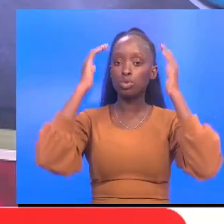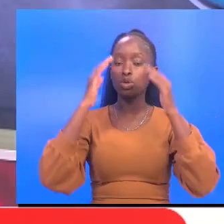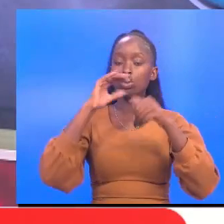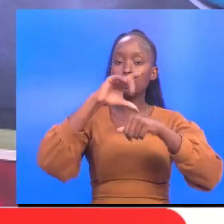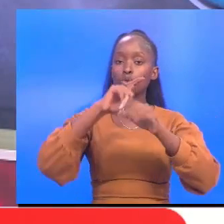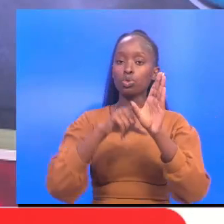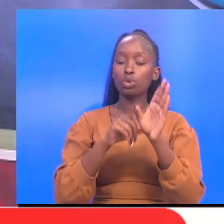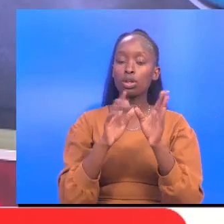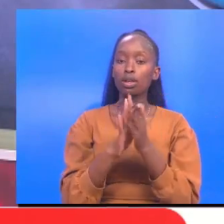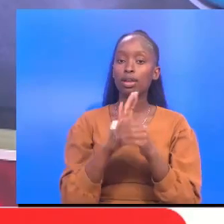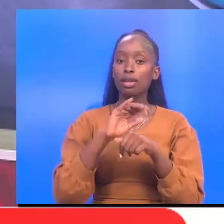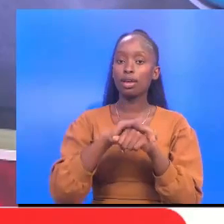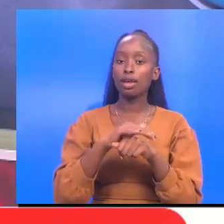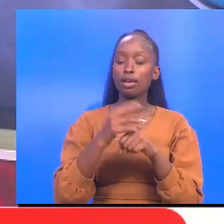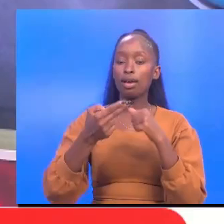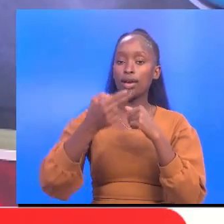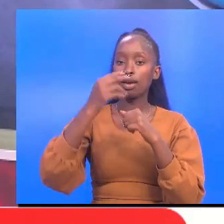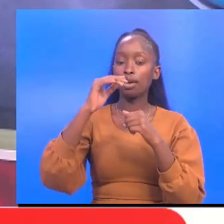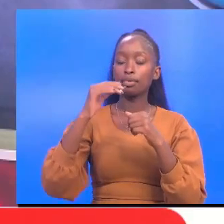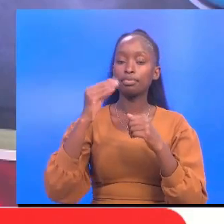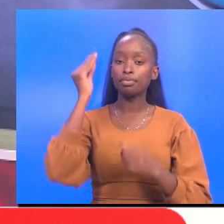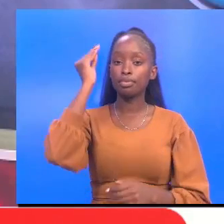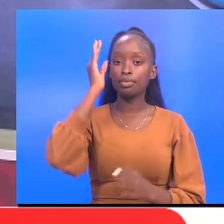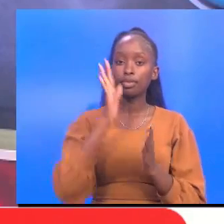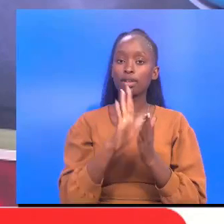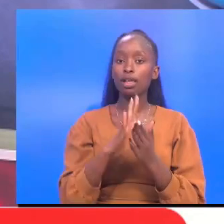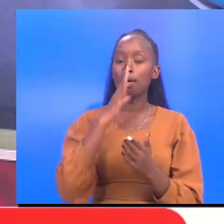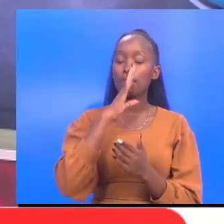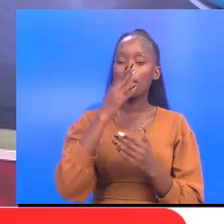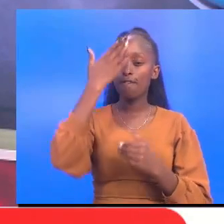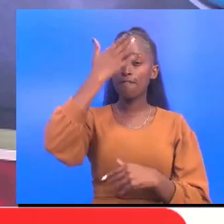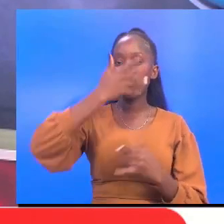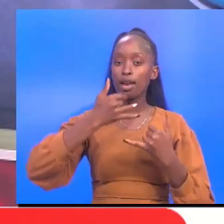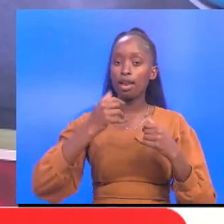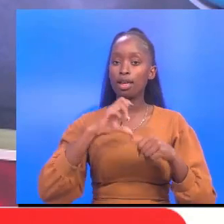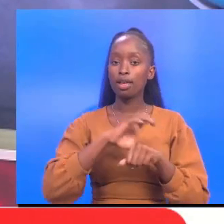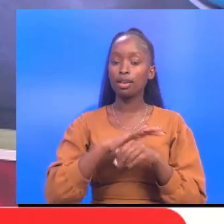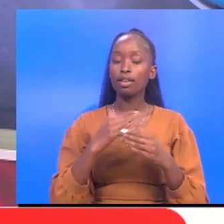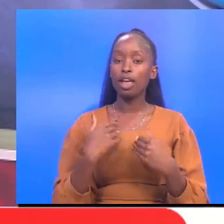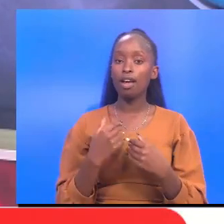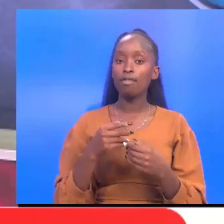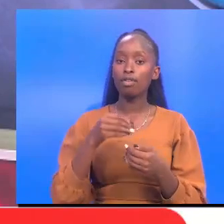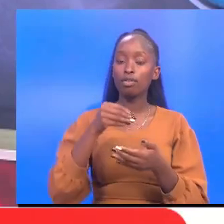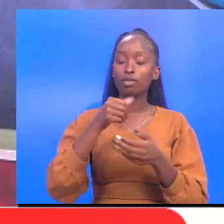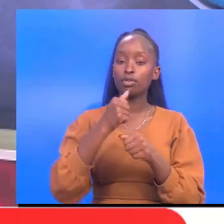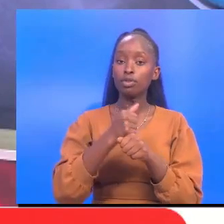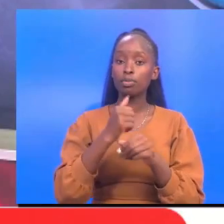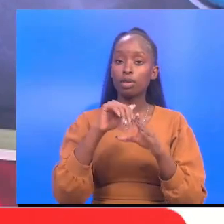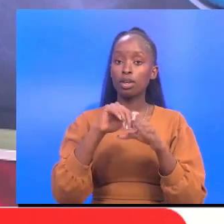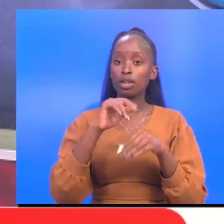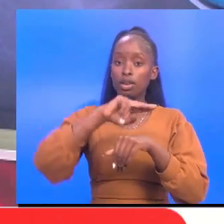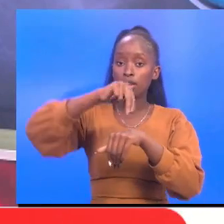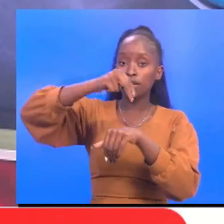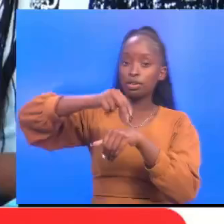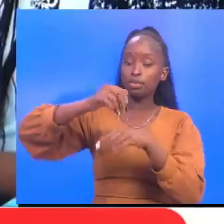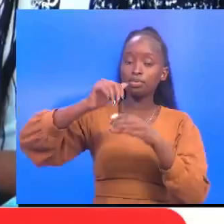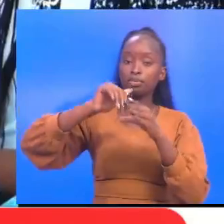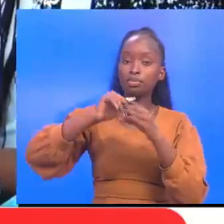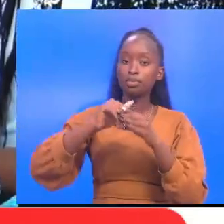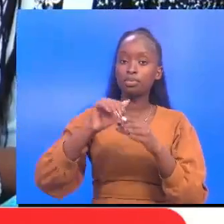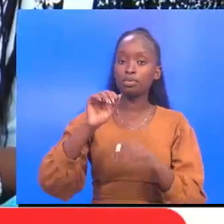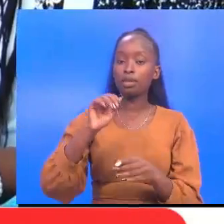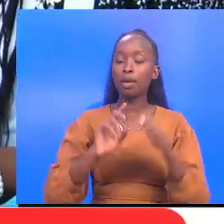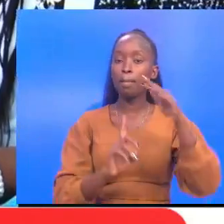juu na kuwa katika mstari wa mbele kupata ajira nje ya taifa. Katibu mkuu katika idara ya elimu ya